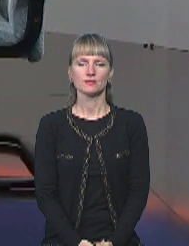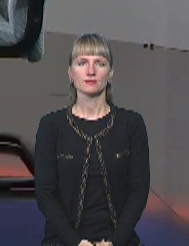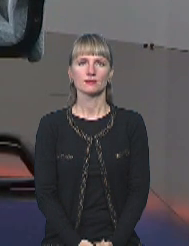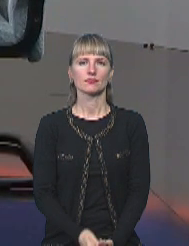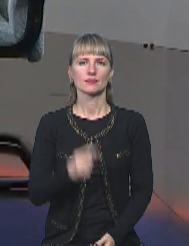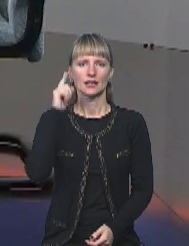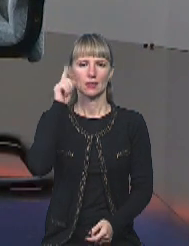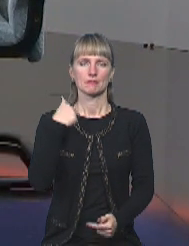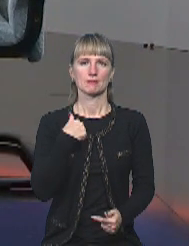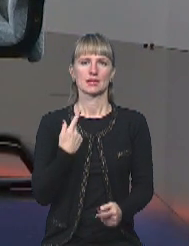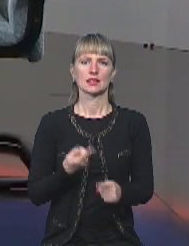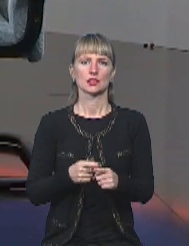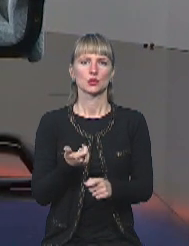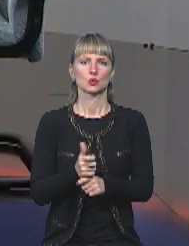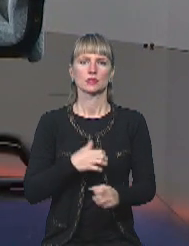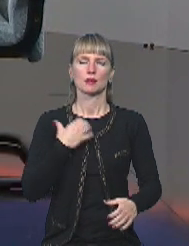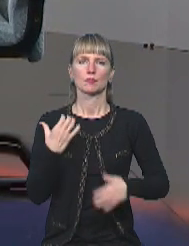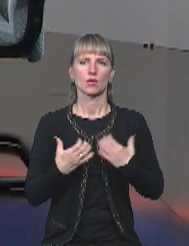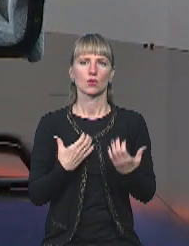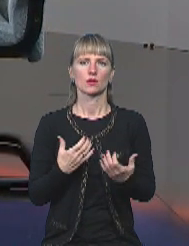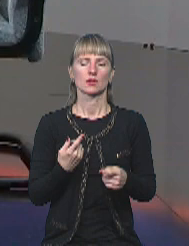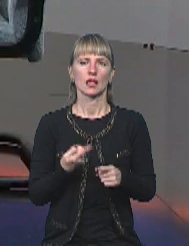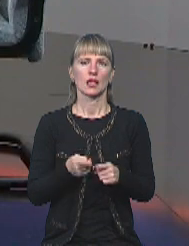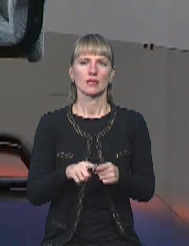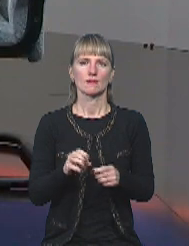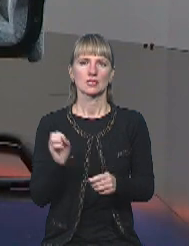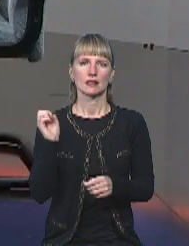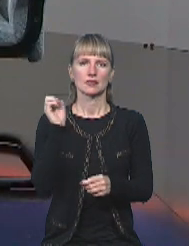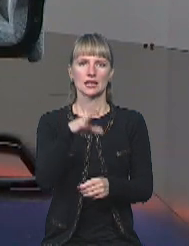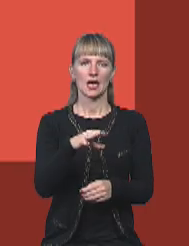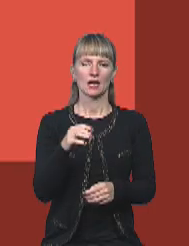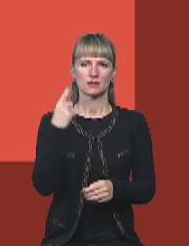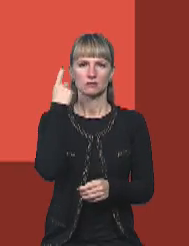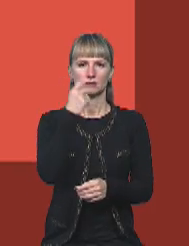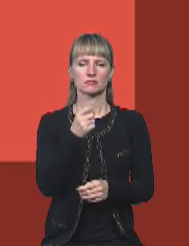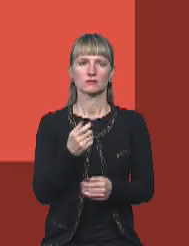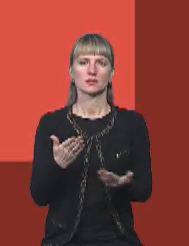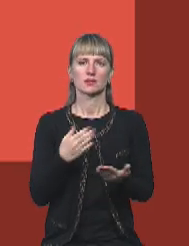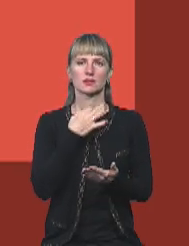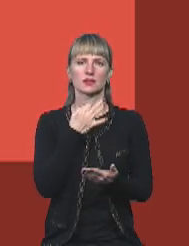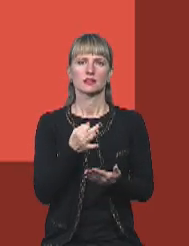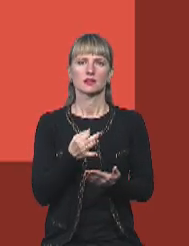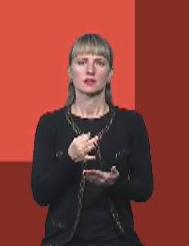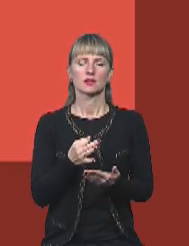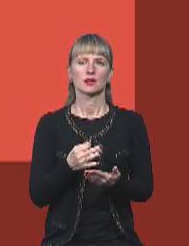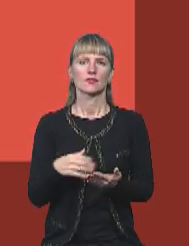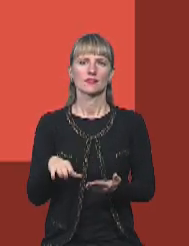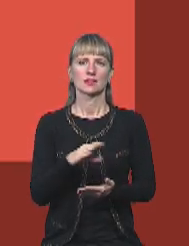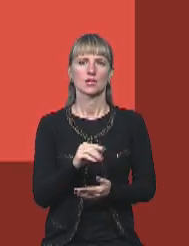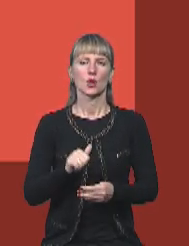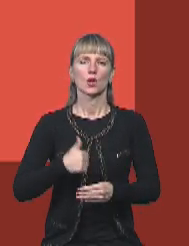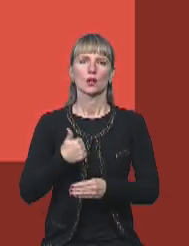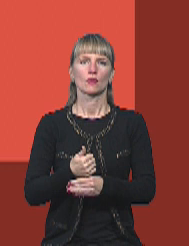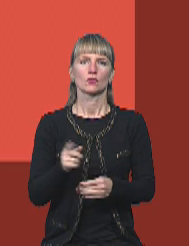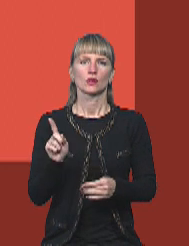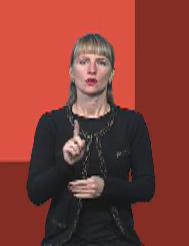Знаєте, мене це дуже непокоїть, ці всі закиди і такі вкиди, я би сказала, в суспільстві, тому що головне, щоб у